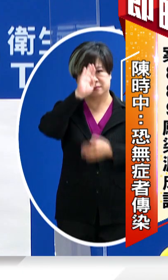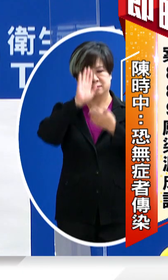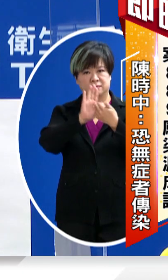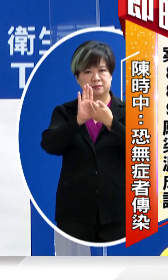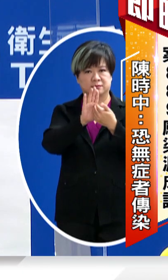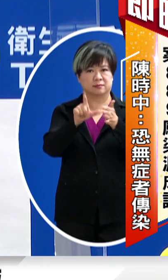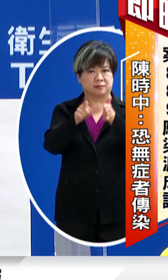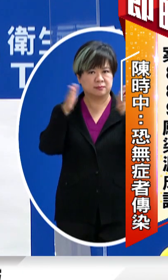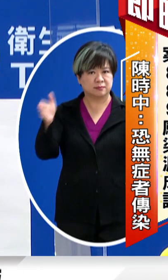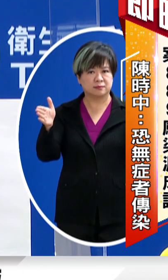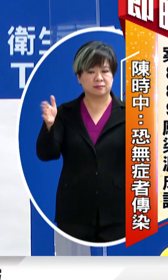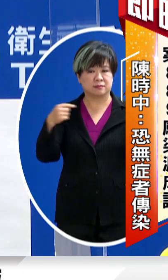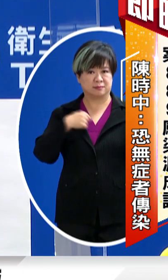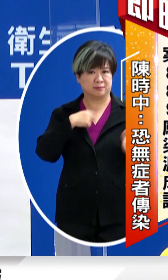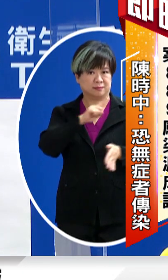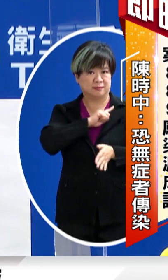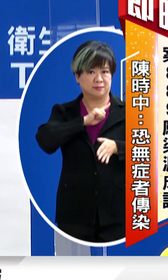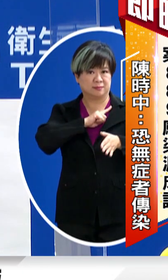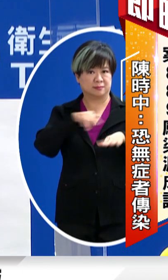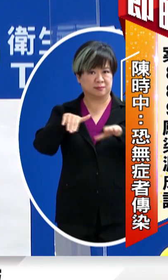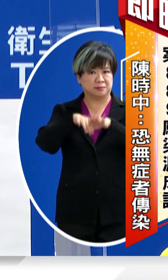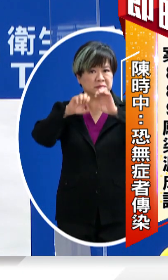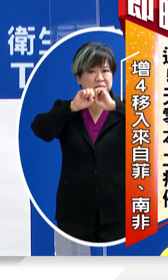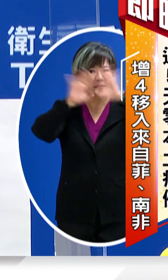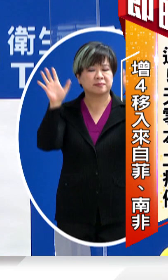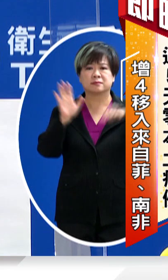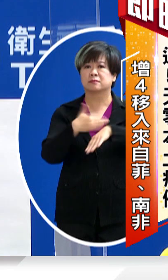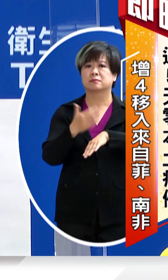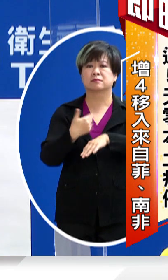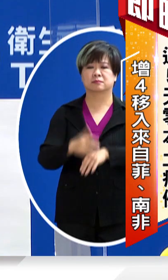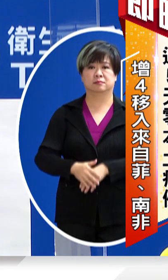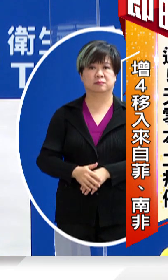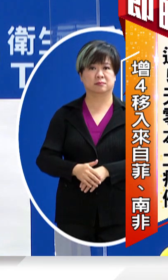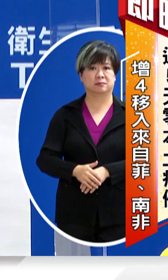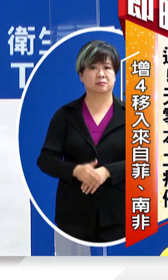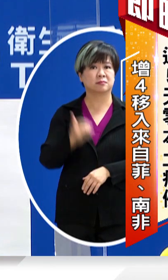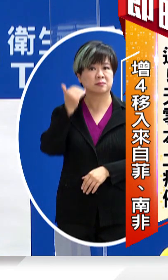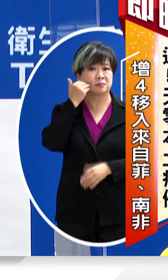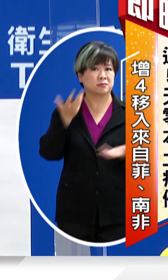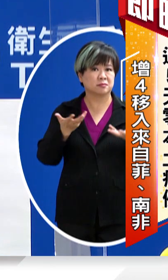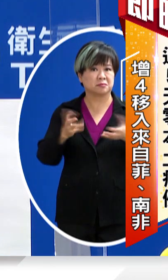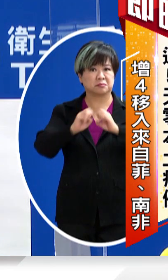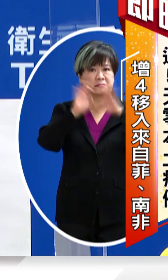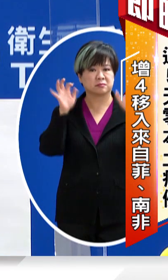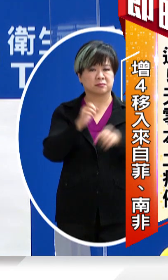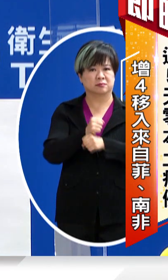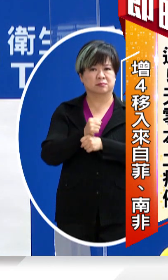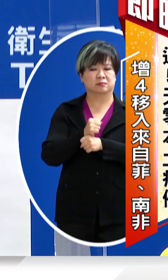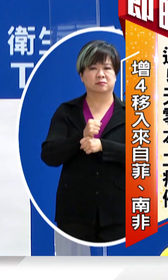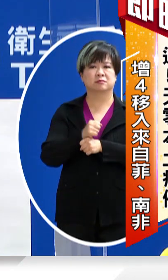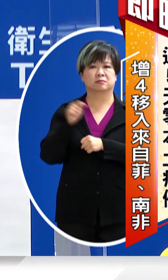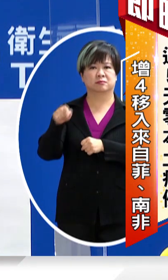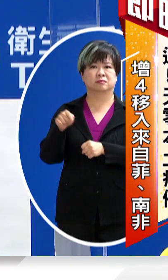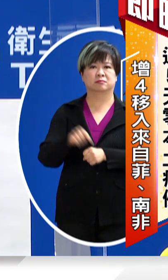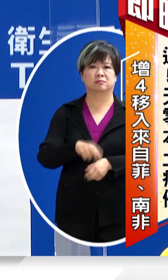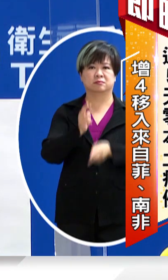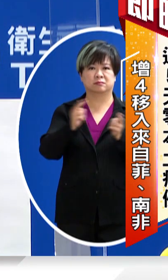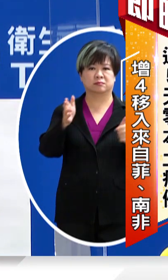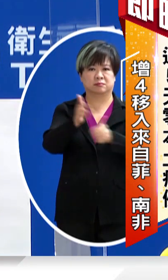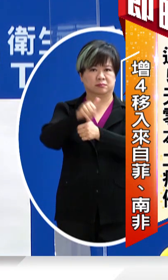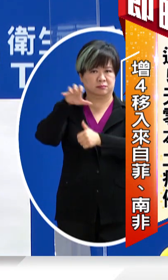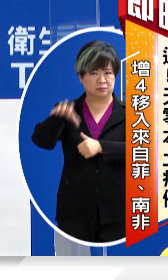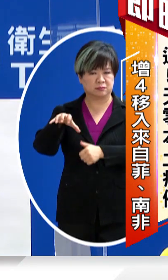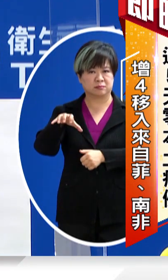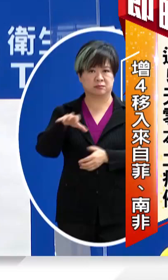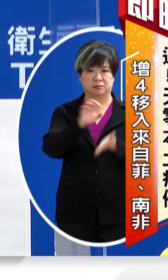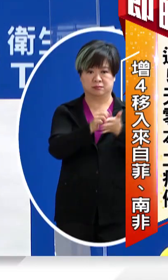间，我个人是不会自己来发文的哈，我自己要发相关的文，都会透过指挥中心，哈，或者